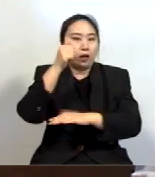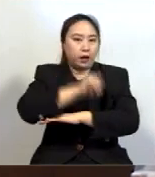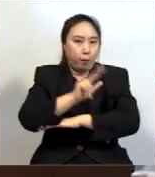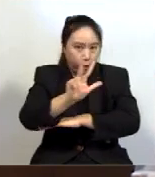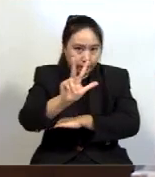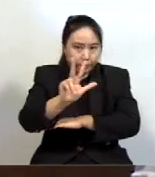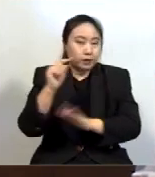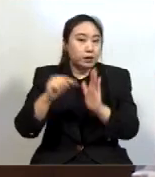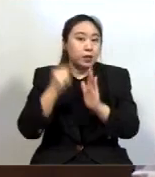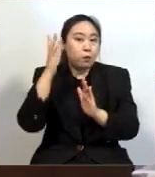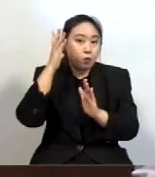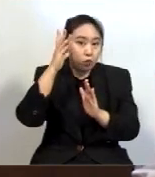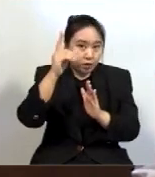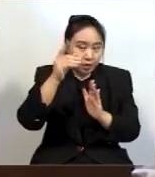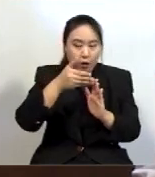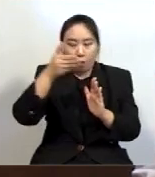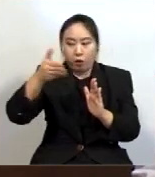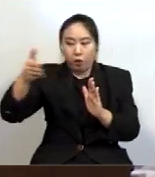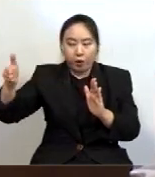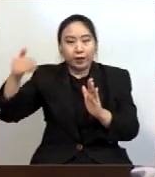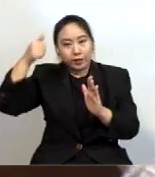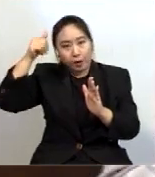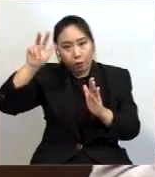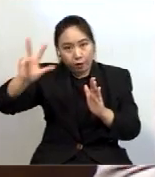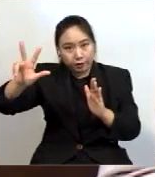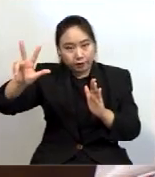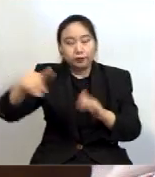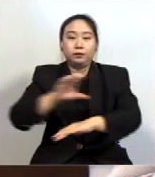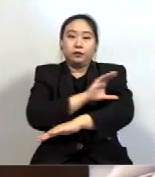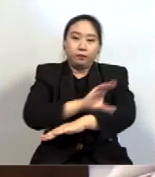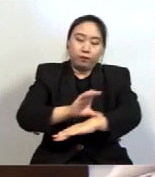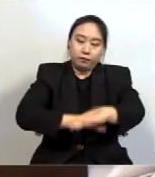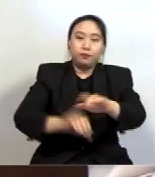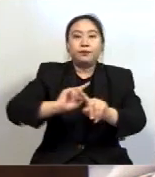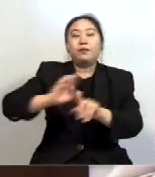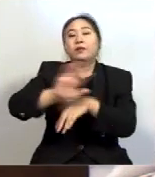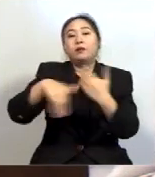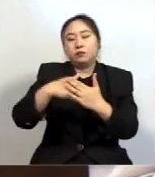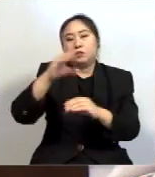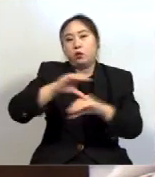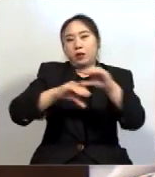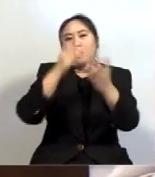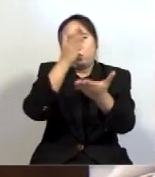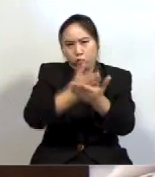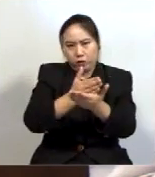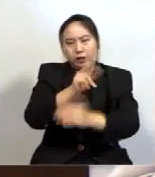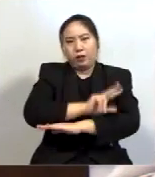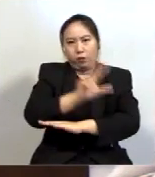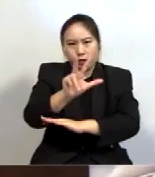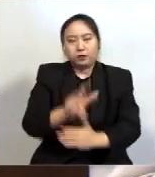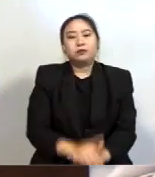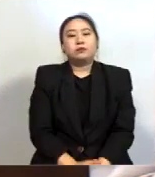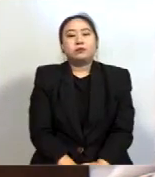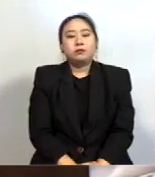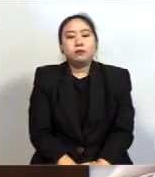นี้แล้วก็นับไป3วันนะครับรวมถึงรถไฟฟ้าทุกสายให้หยุดก่อสร้าง3วันแต่3วันนี้ก็คง